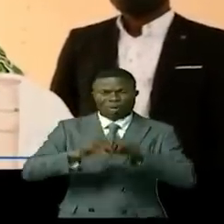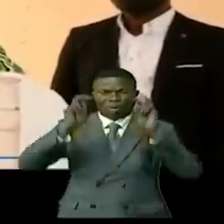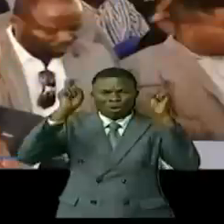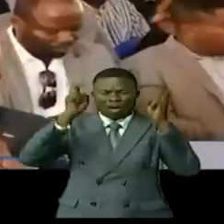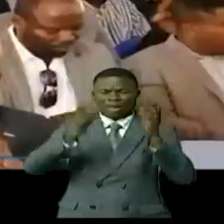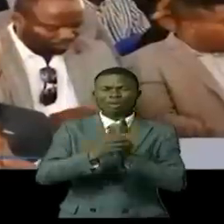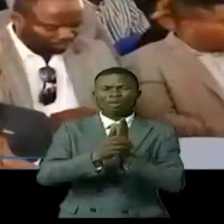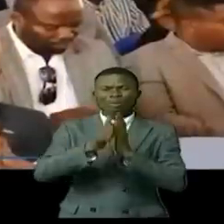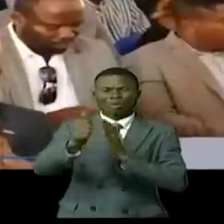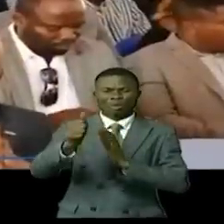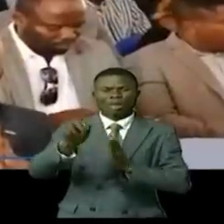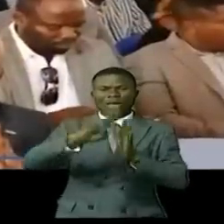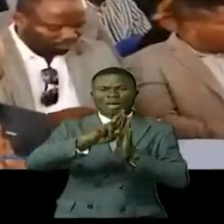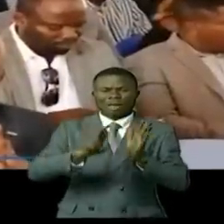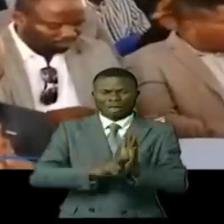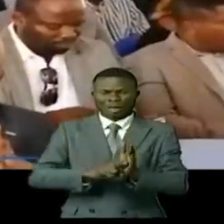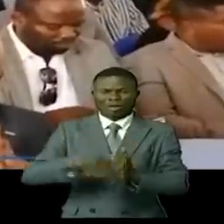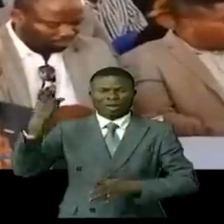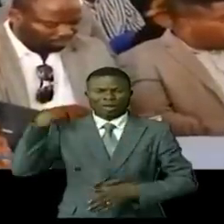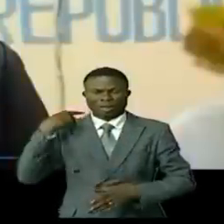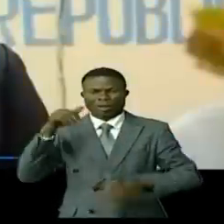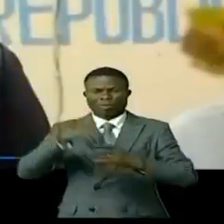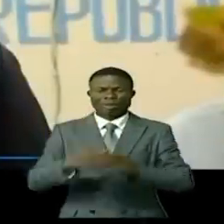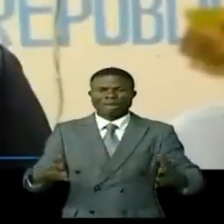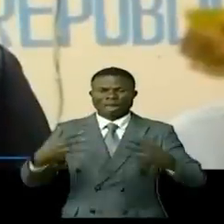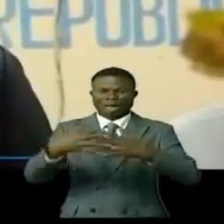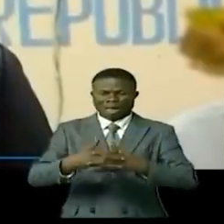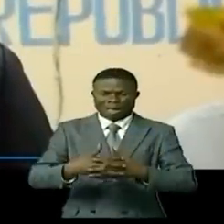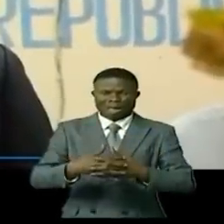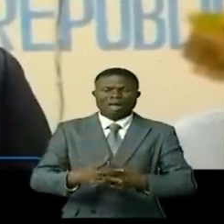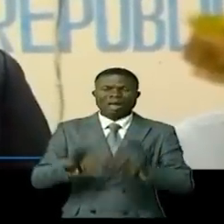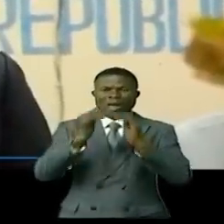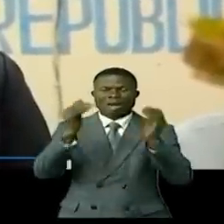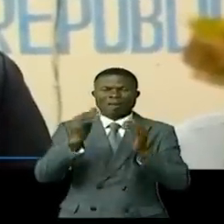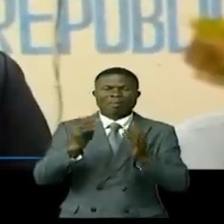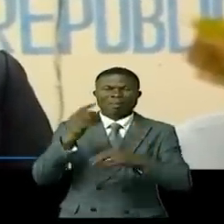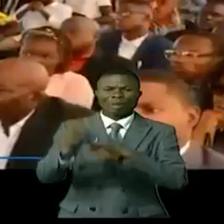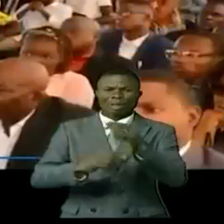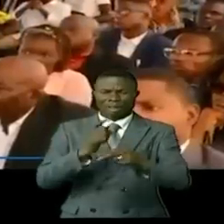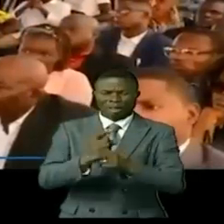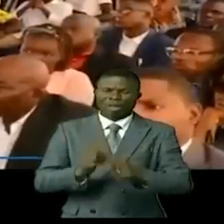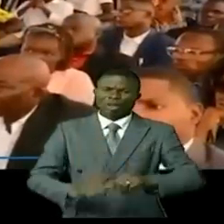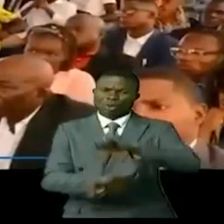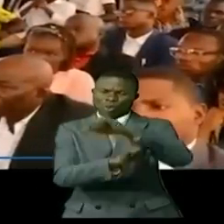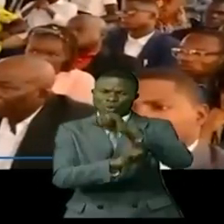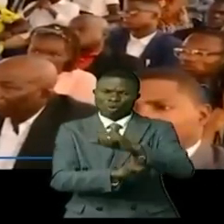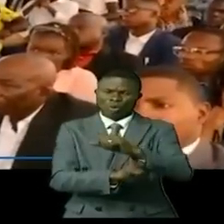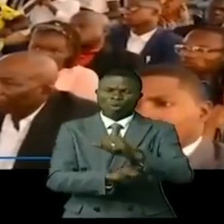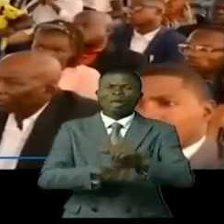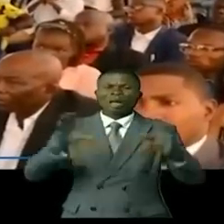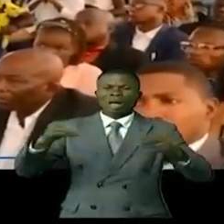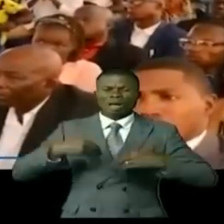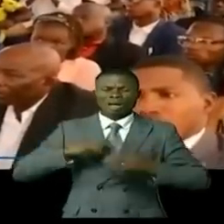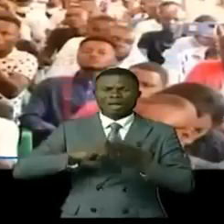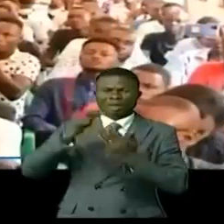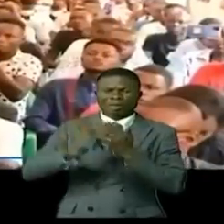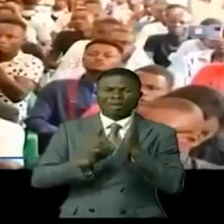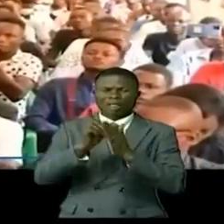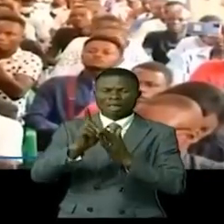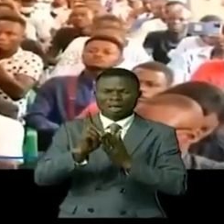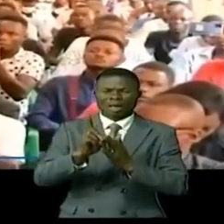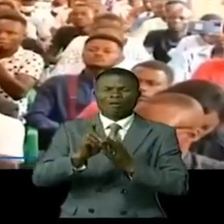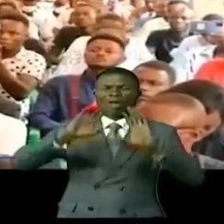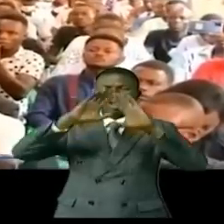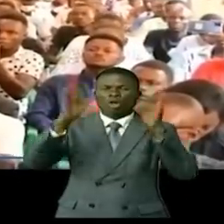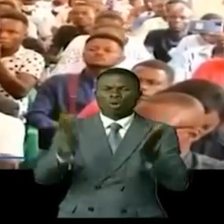qualité, le rôle des élites dans la cohésion et l'unité nationale, appropriation et accompagnement du programme de développement communautaire intégré